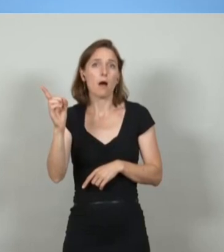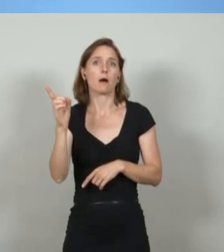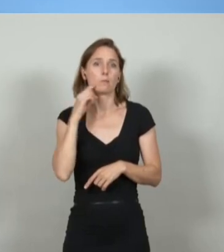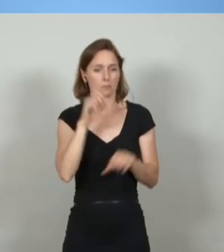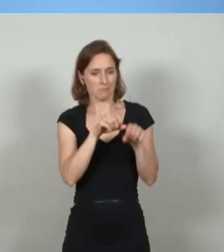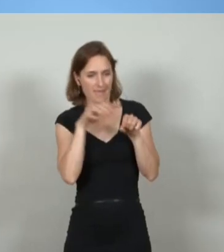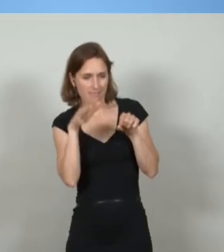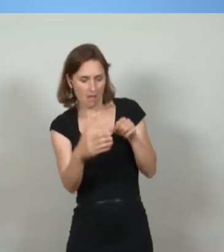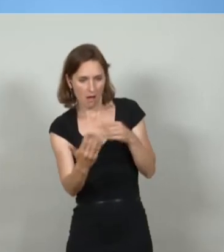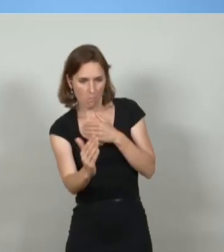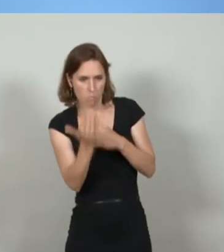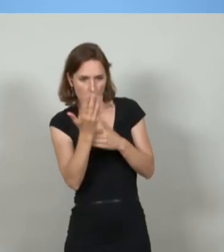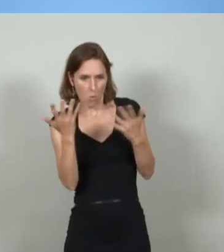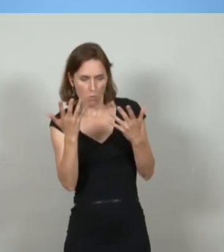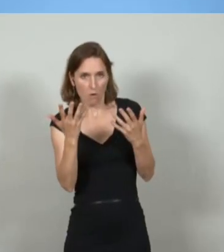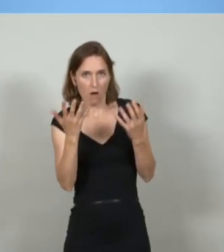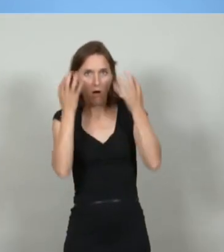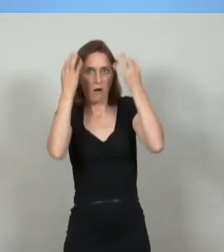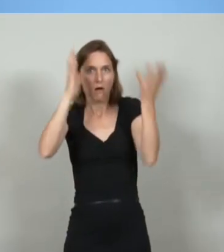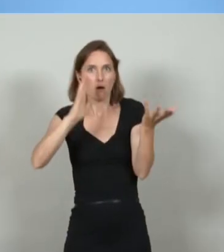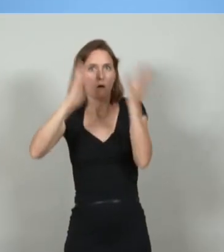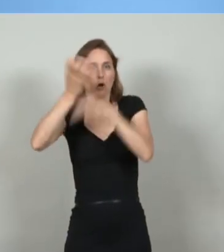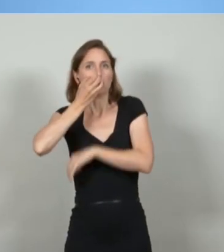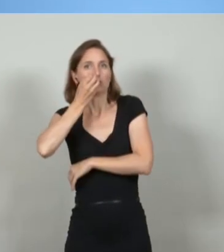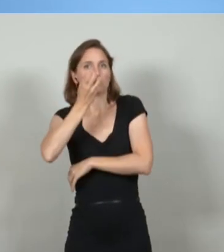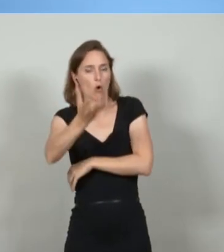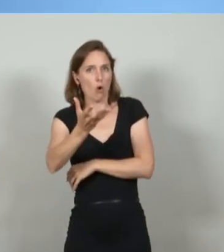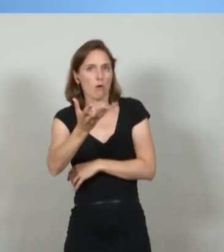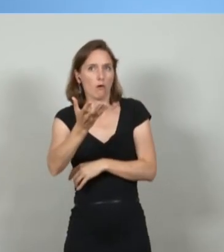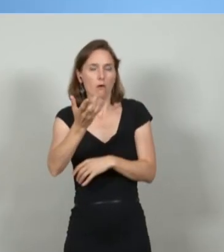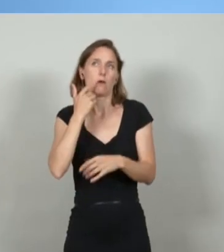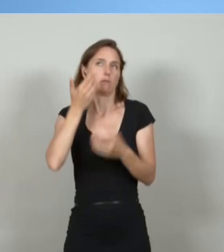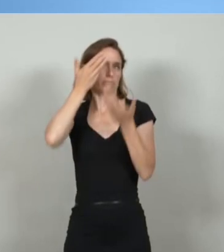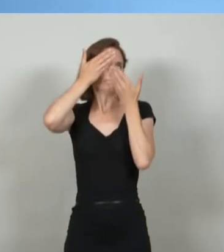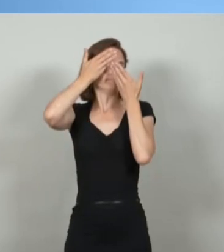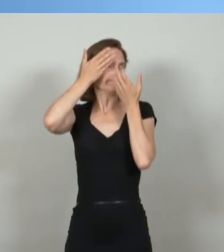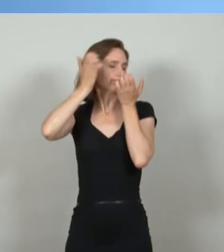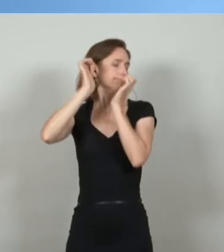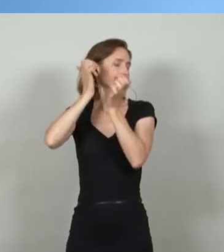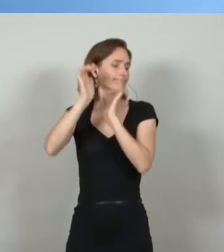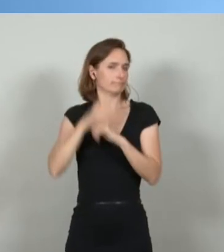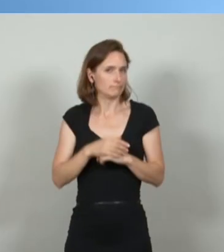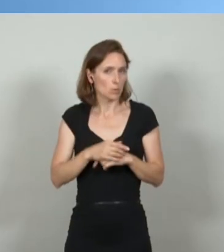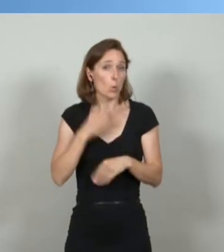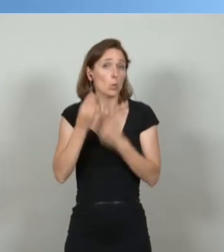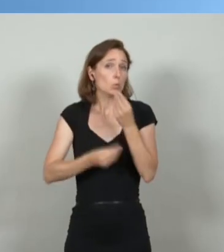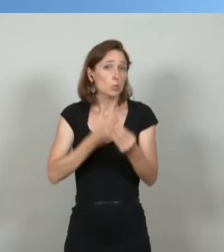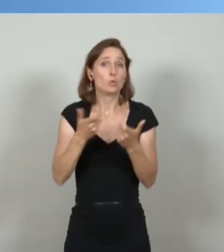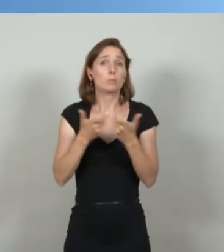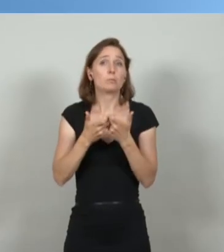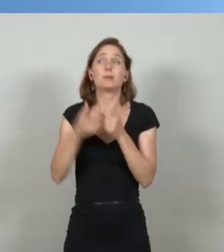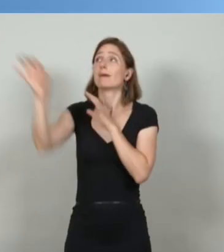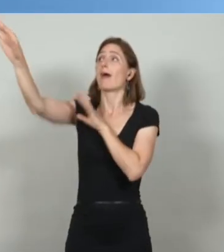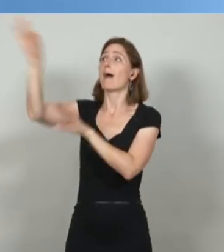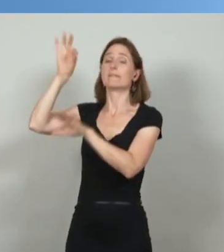réchauffement climatique à l'échelle française il ne faut pas non plus tendre des pièges lamentables lorsque on invite une ministre la ministre de la